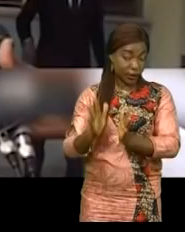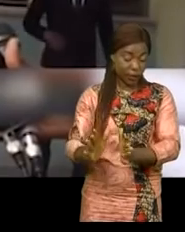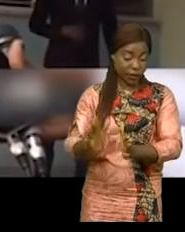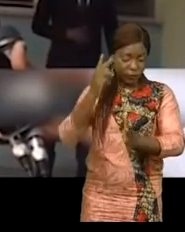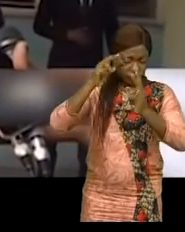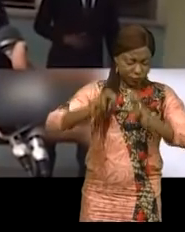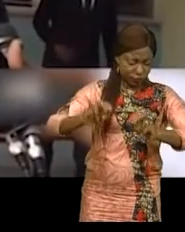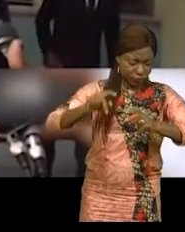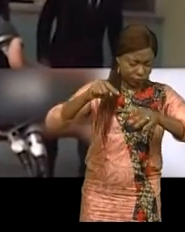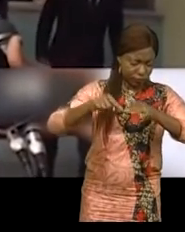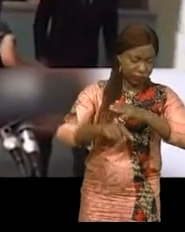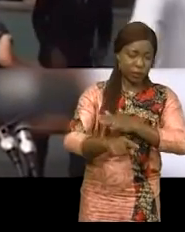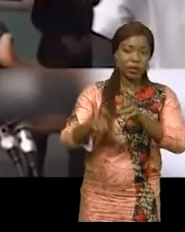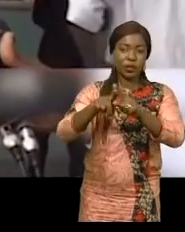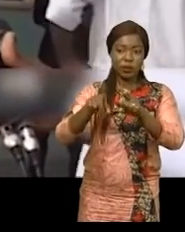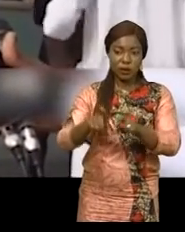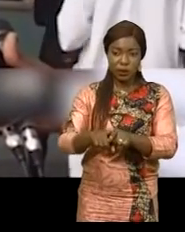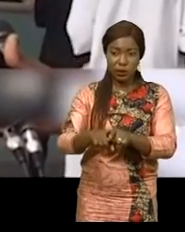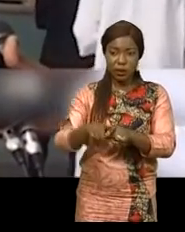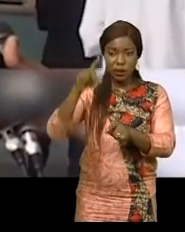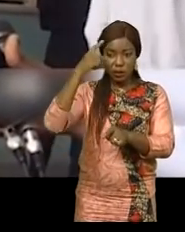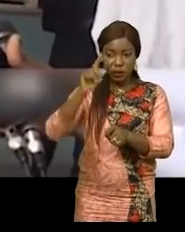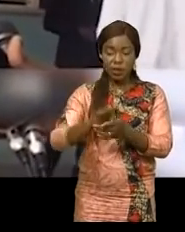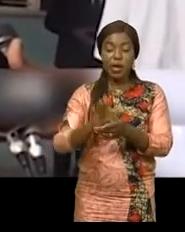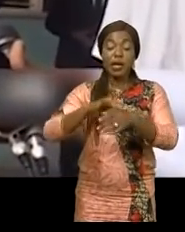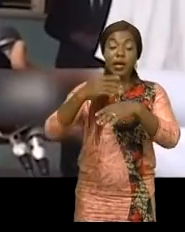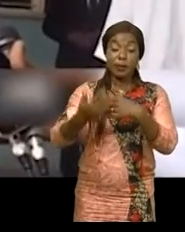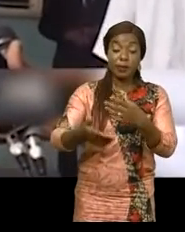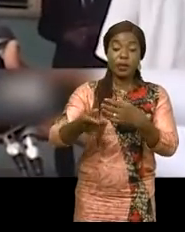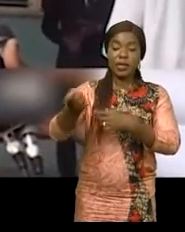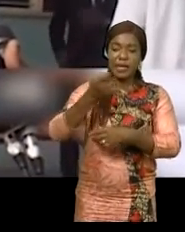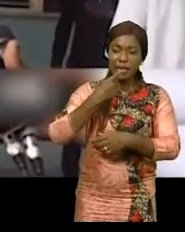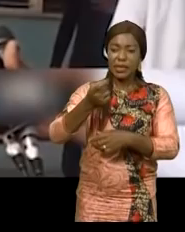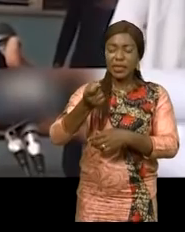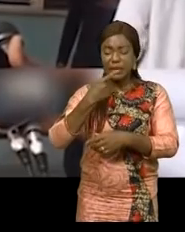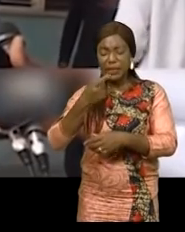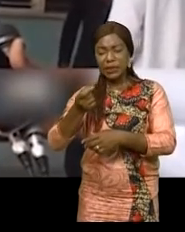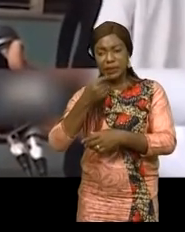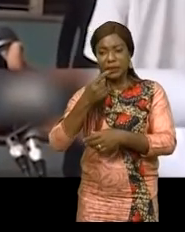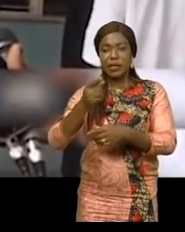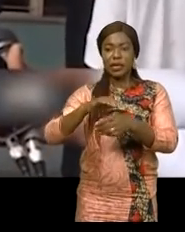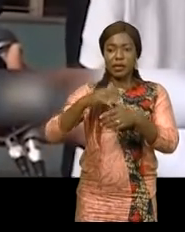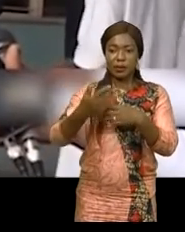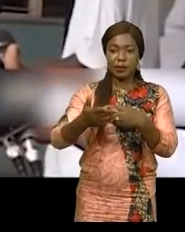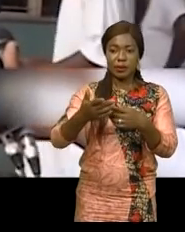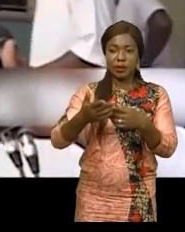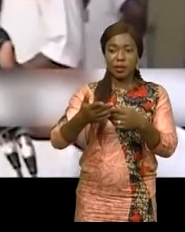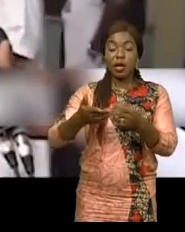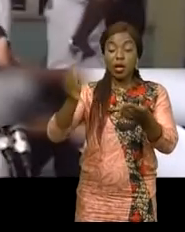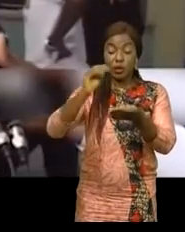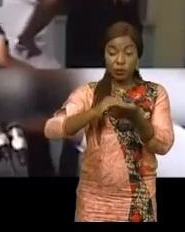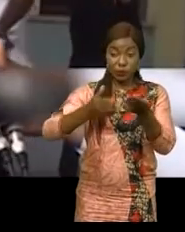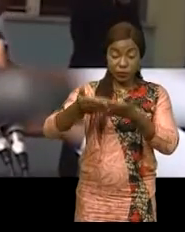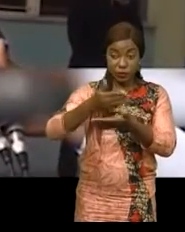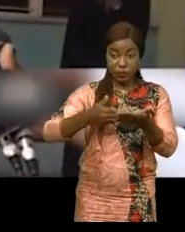médicales of autre chose après les fiches médicales et les traitement médical et puis après référer au dj